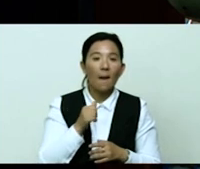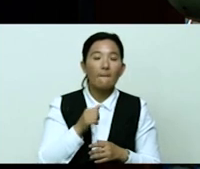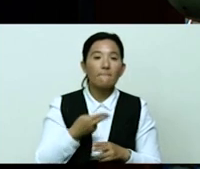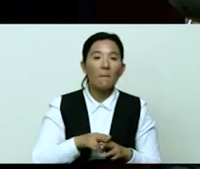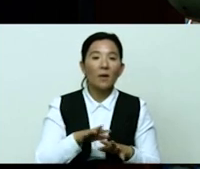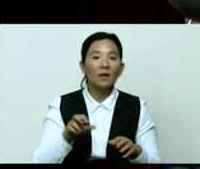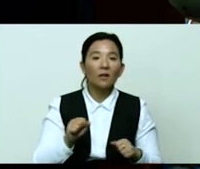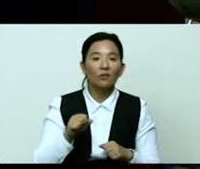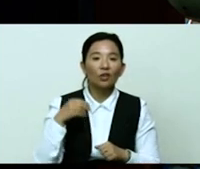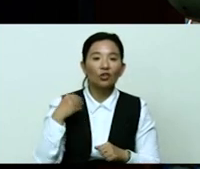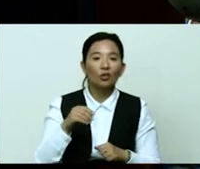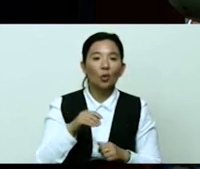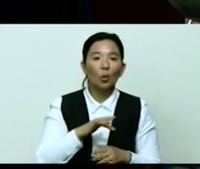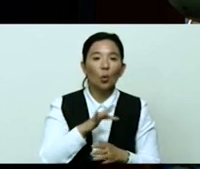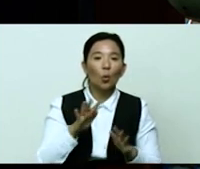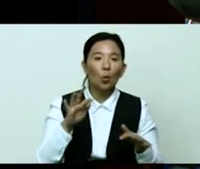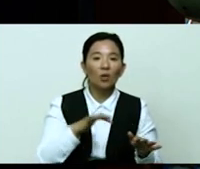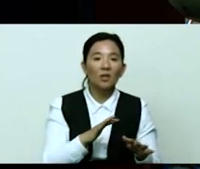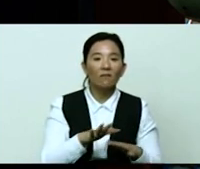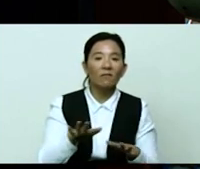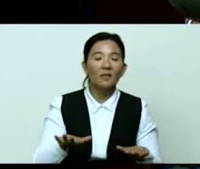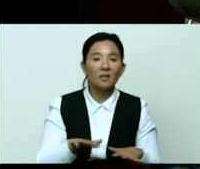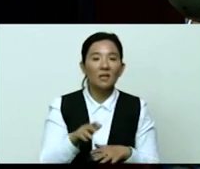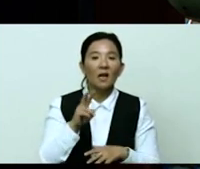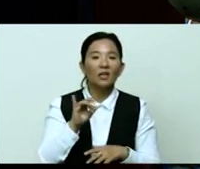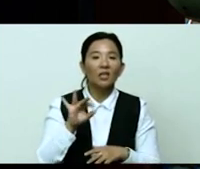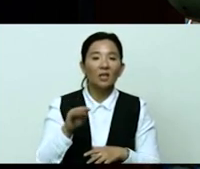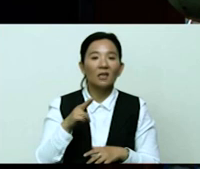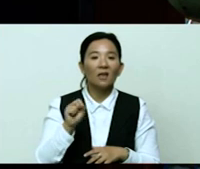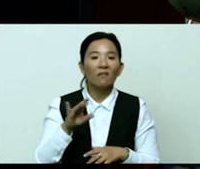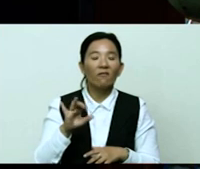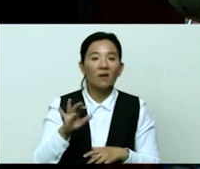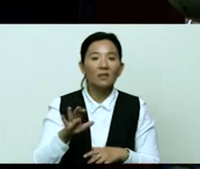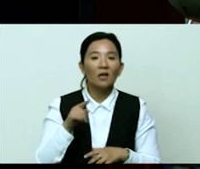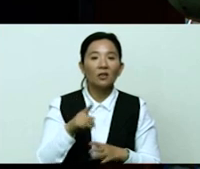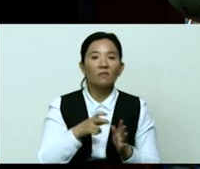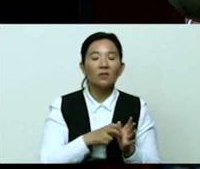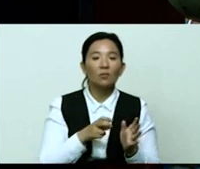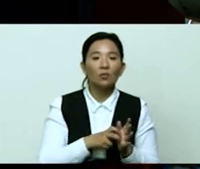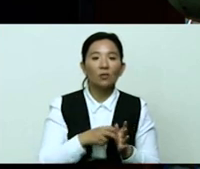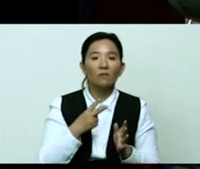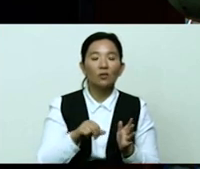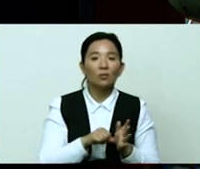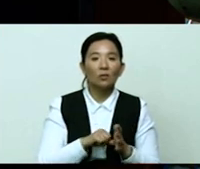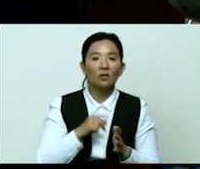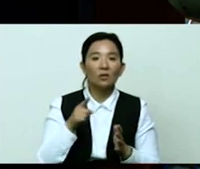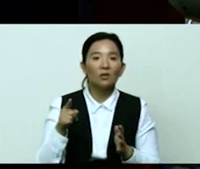покорил таджикские горные владения Картыгин, Куляб, Дарваз. В